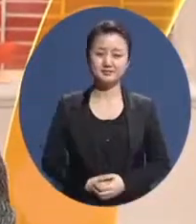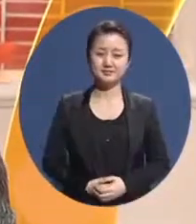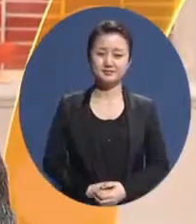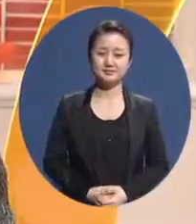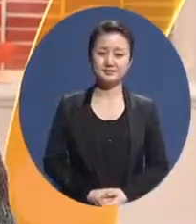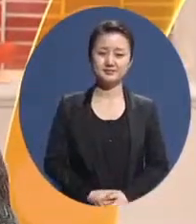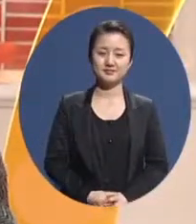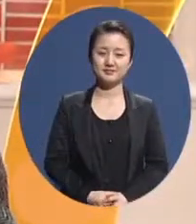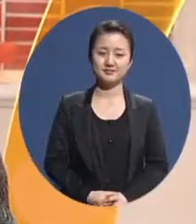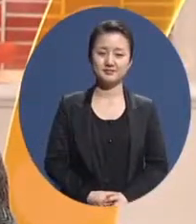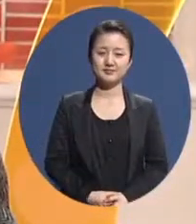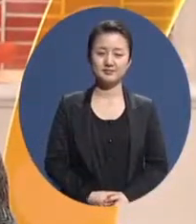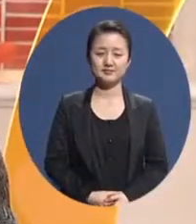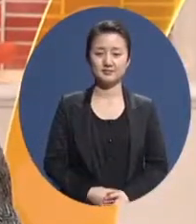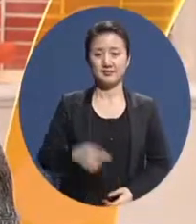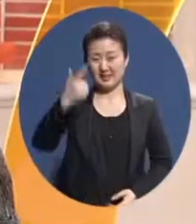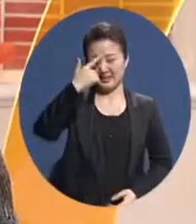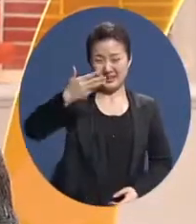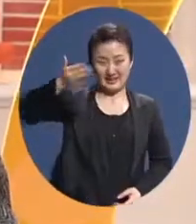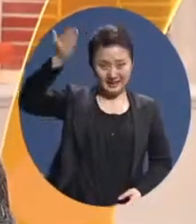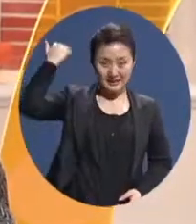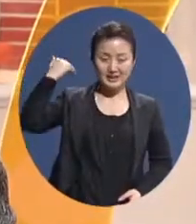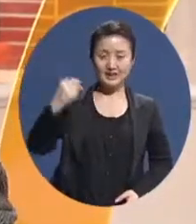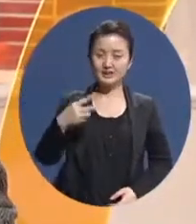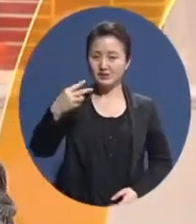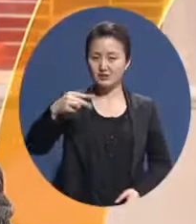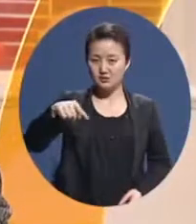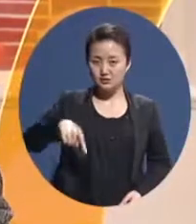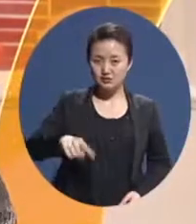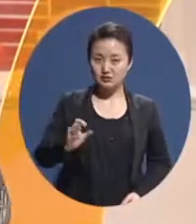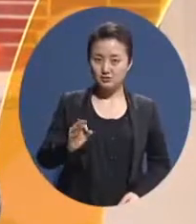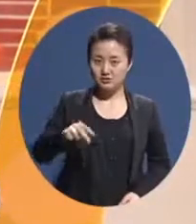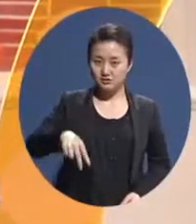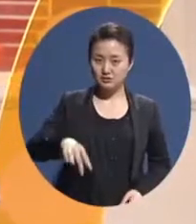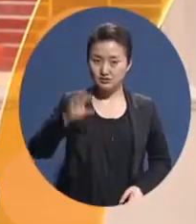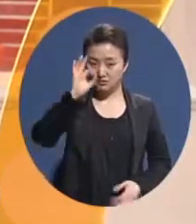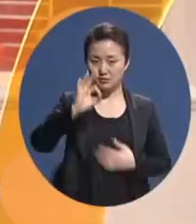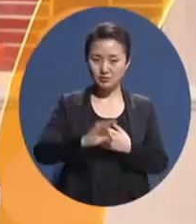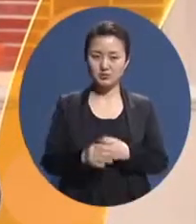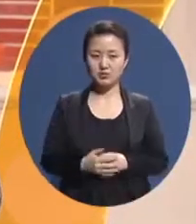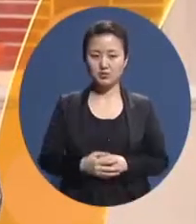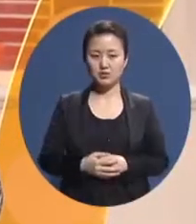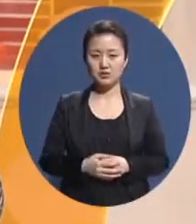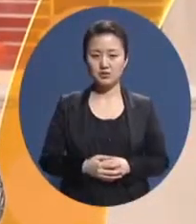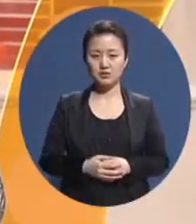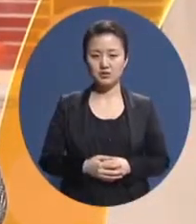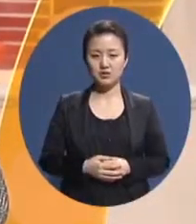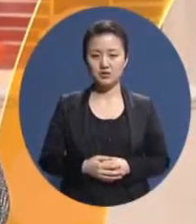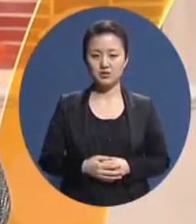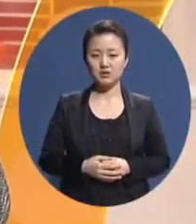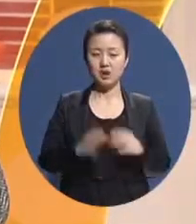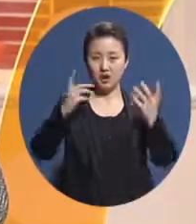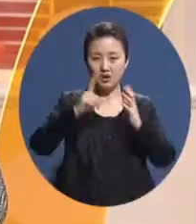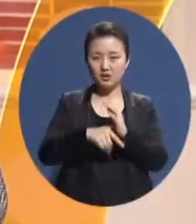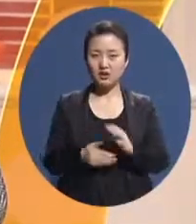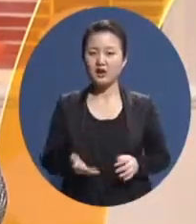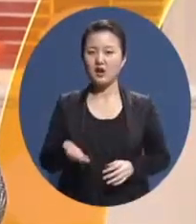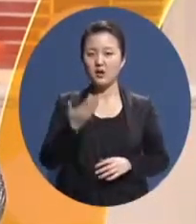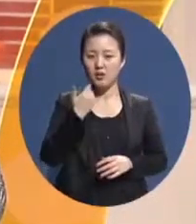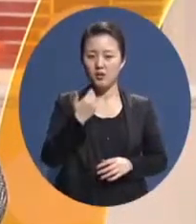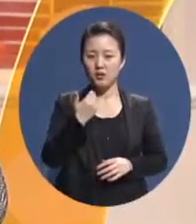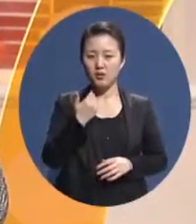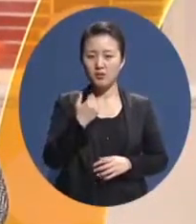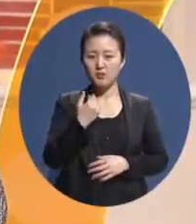아무래도 지금보다 맛이 좀 안 좋았죠. 그거를 이제 먹고 제가 애들 앞에서 이거를 뱉으면 안 된다는 생각을 했었어요. 그래서 그걸 꾹